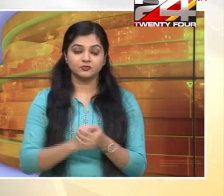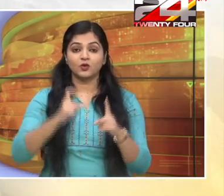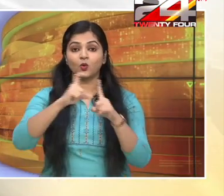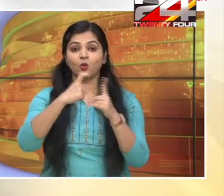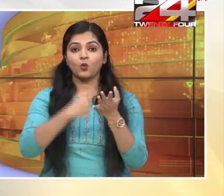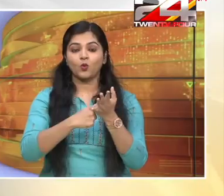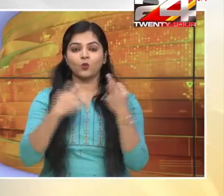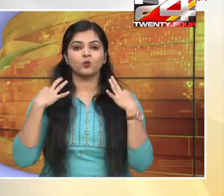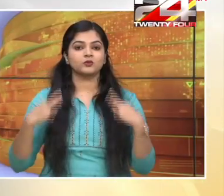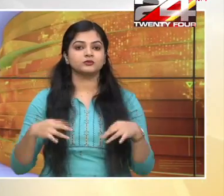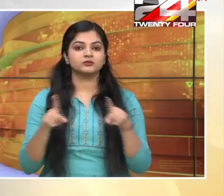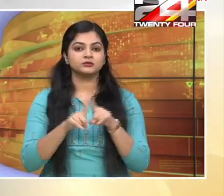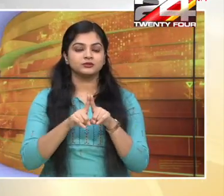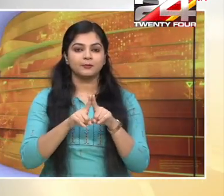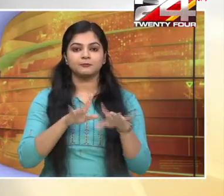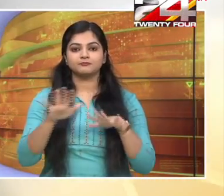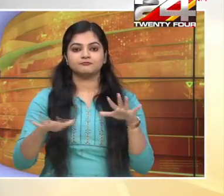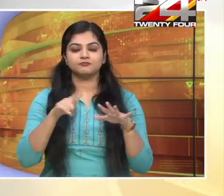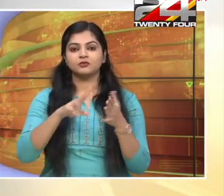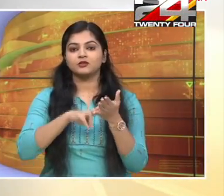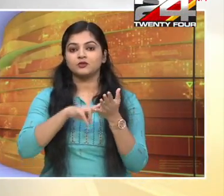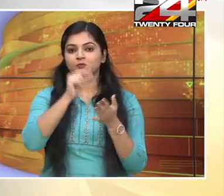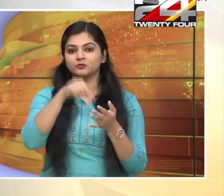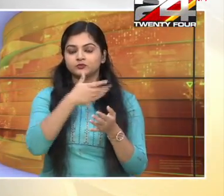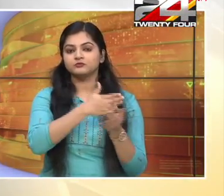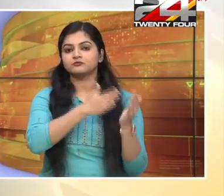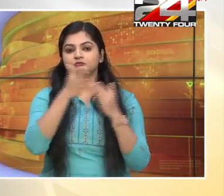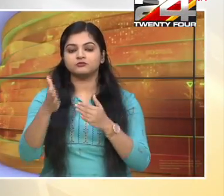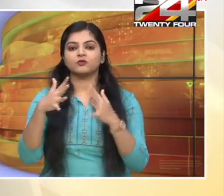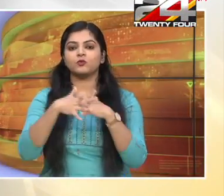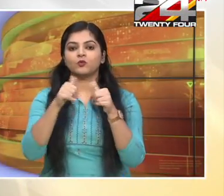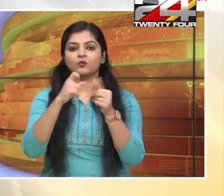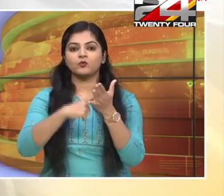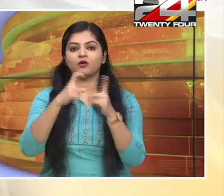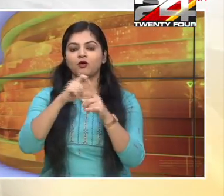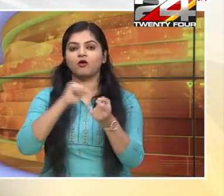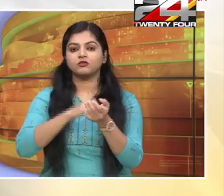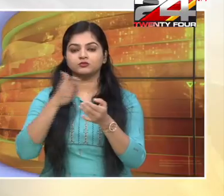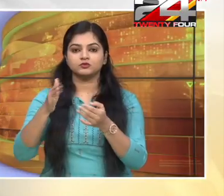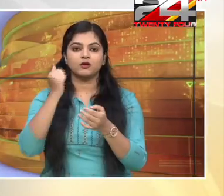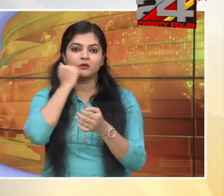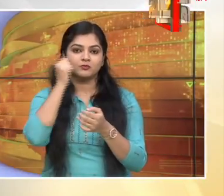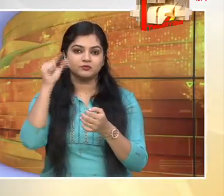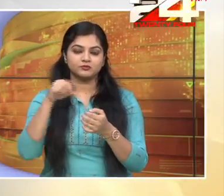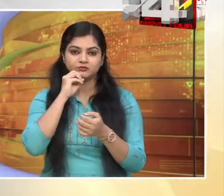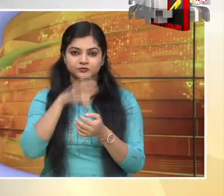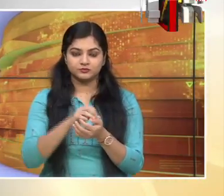ഡോക്ടറുടെ വേഷത്തിലാണ് നീതു വാർഡിൽ എത്തിയതെന്ന് കുഞ്ഞിന്റെ അമ്മ നേരത്തെ വെളിപ്പെടുത്തിയിരുന്നു. പോലീസ് ഇടപെടലിന് അമ്മ നന്ദി പറഞ്ഞു.